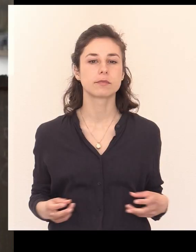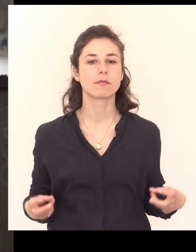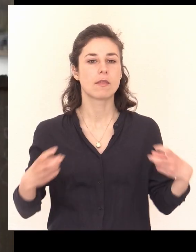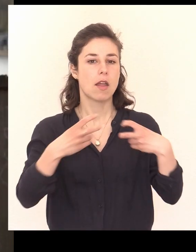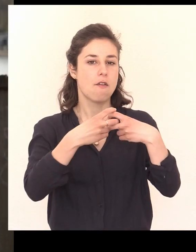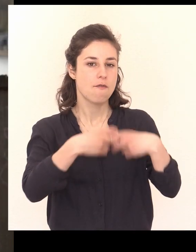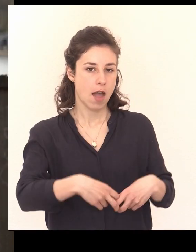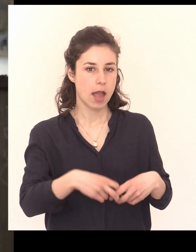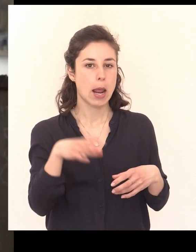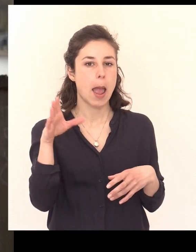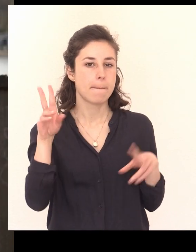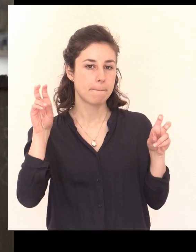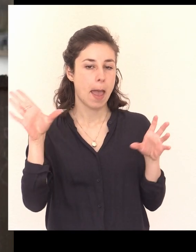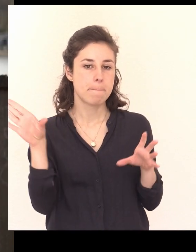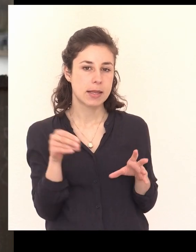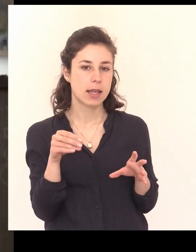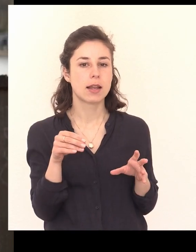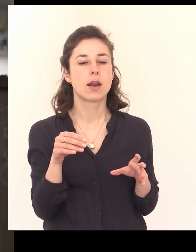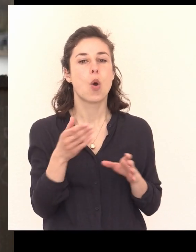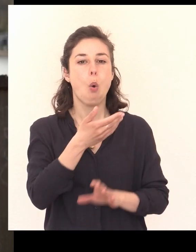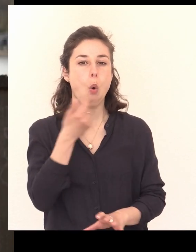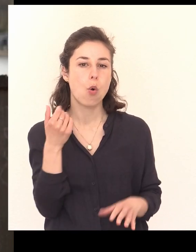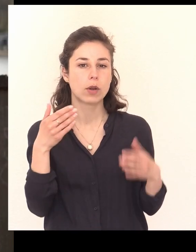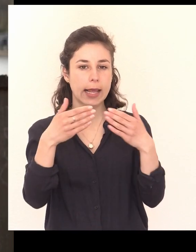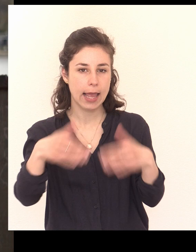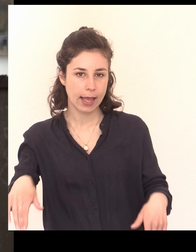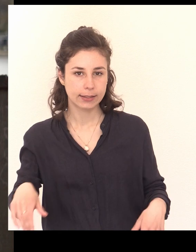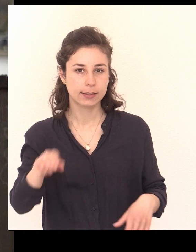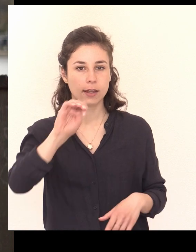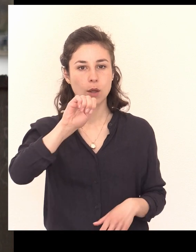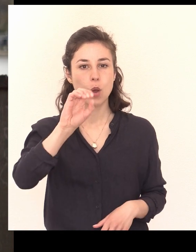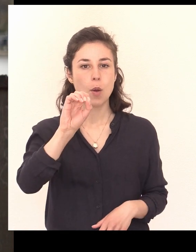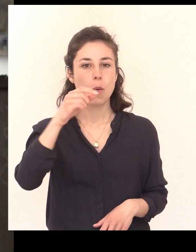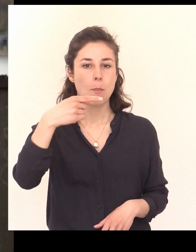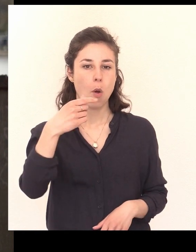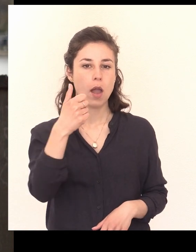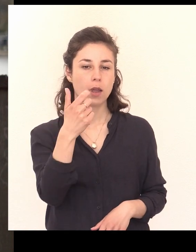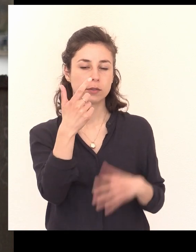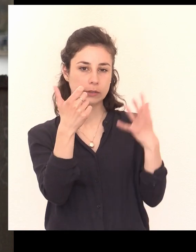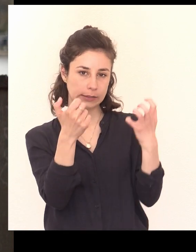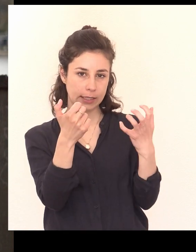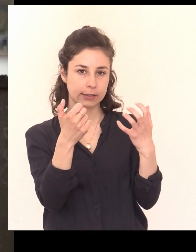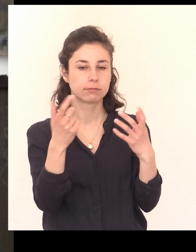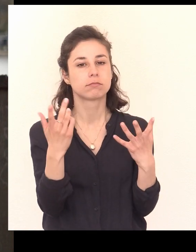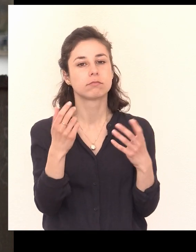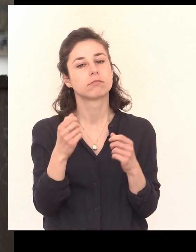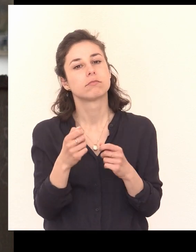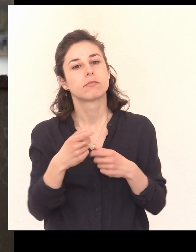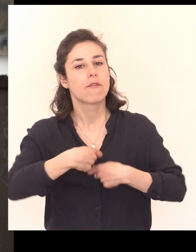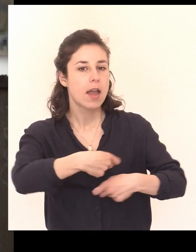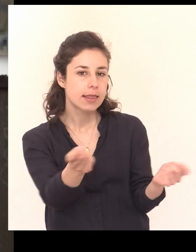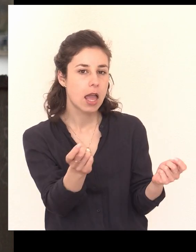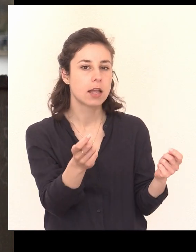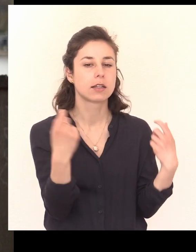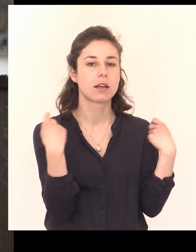Der Verein Miteinander ohne Grenzen e.V., MOG 61, kocht und verteilt Essen und andere Dinge des